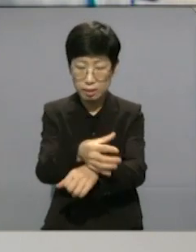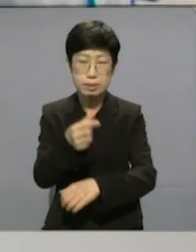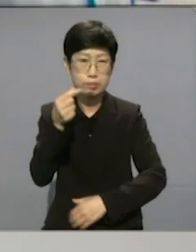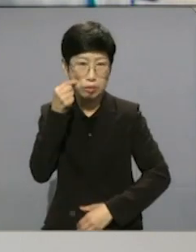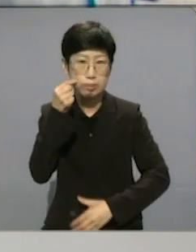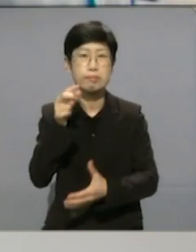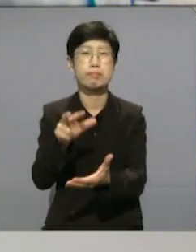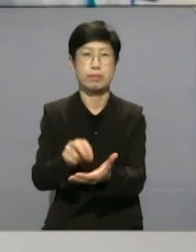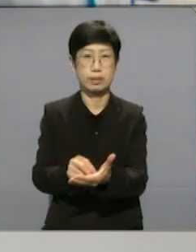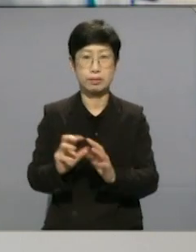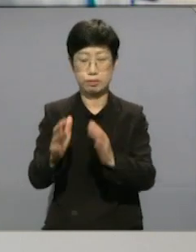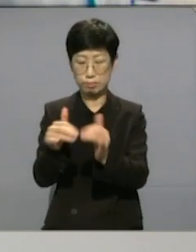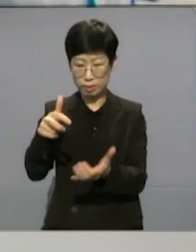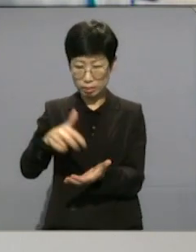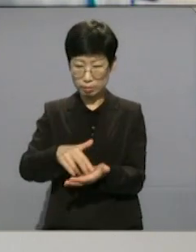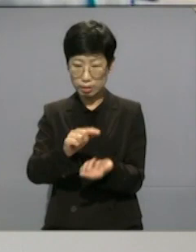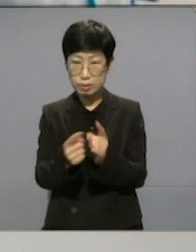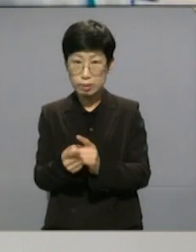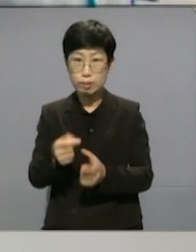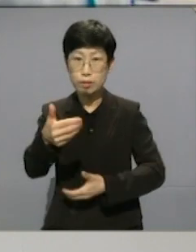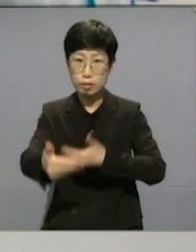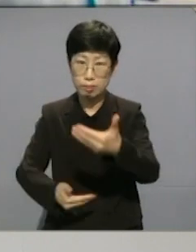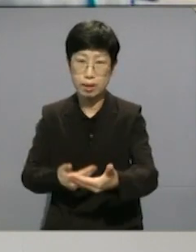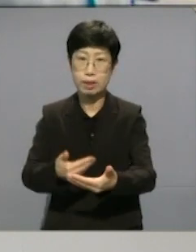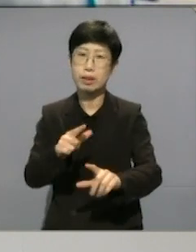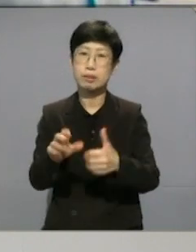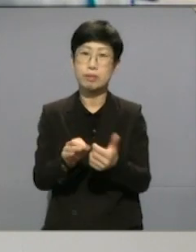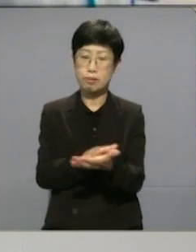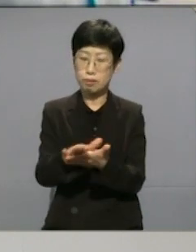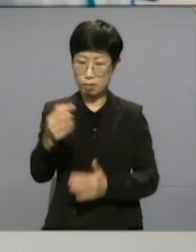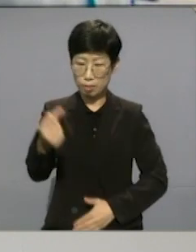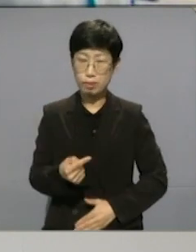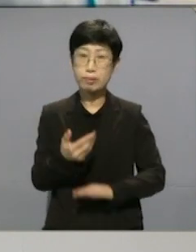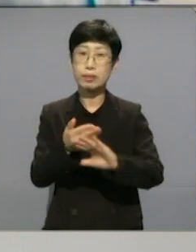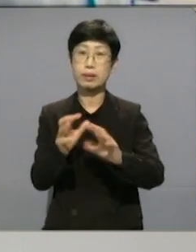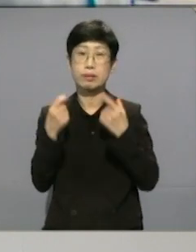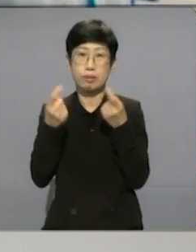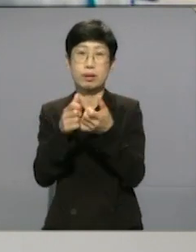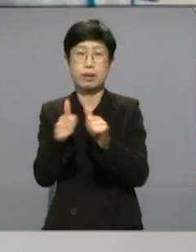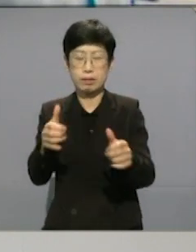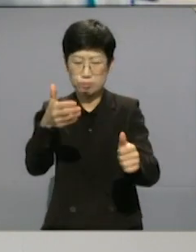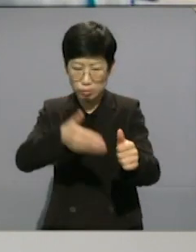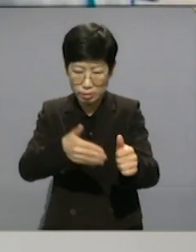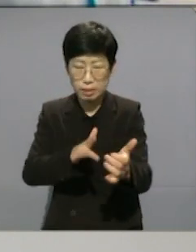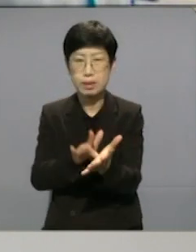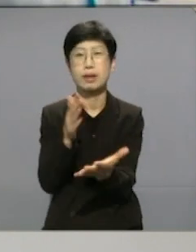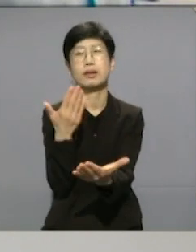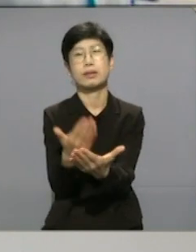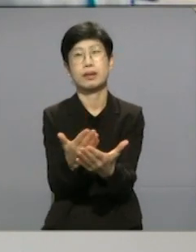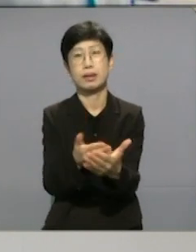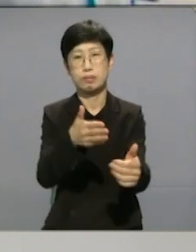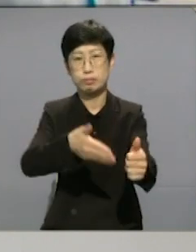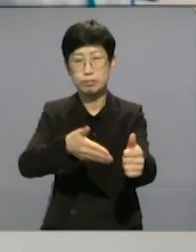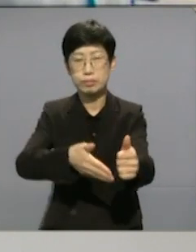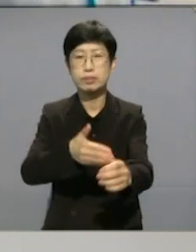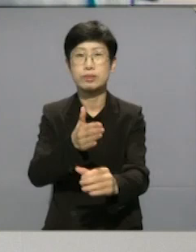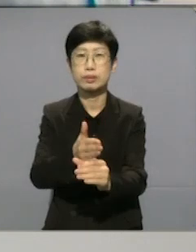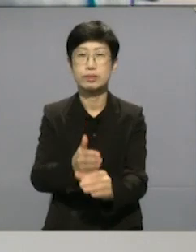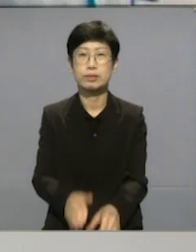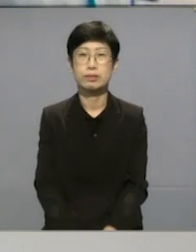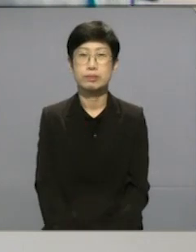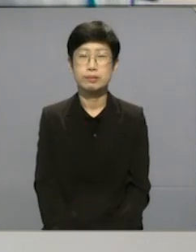것인데요. 국민들은 약을 서로 교환하거나 놀러 온 해외 관광객들에게 약을 달라 읍소하고 있습니다.